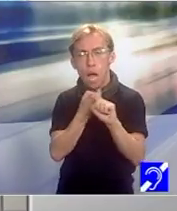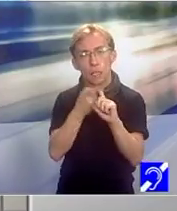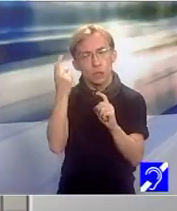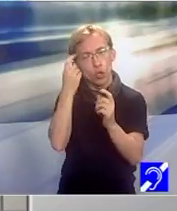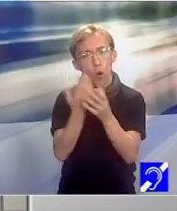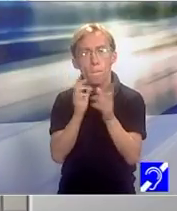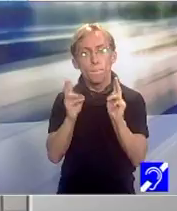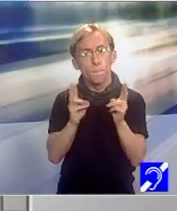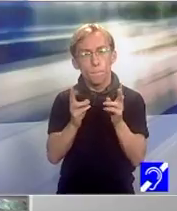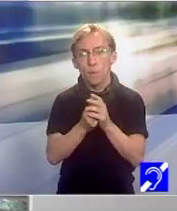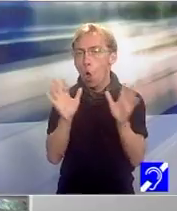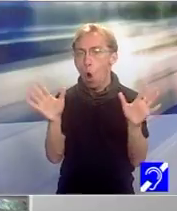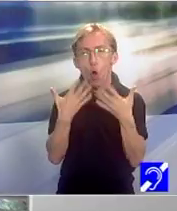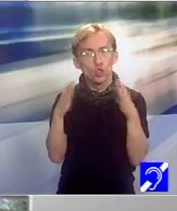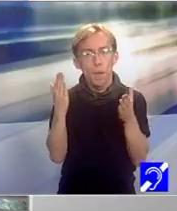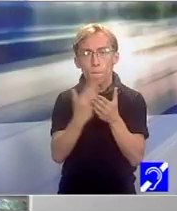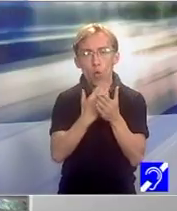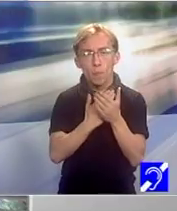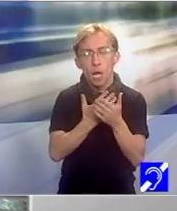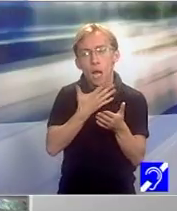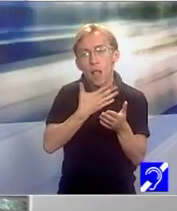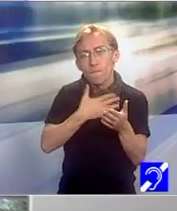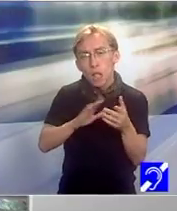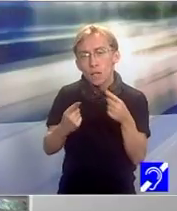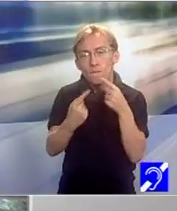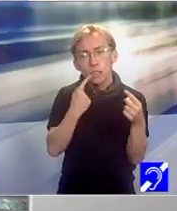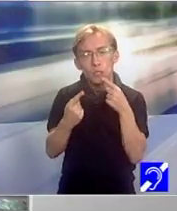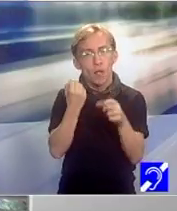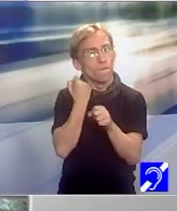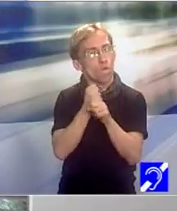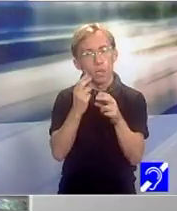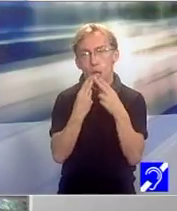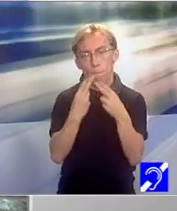psihoterapie? Sigur că da, orice problemă care vrea să fie discutată poate fi abordată.